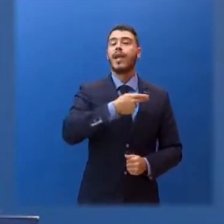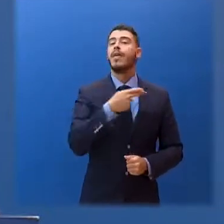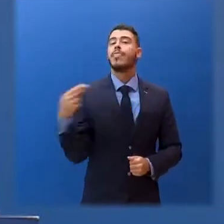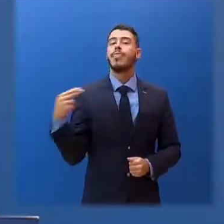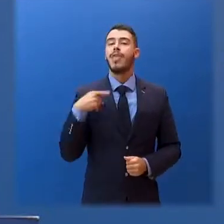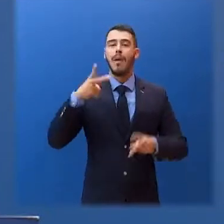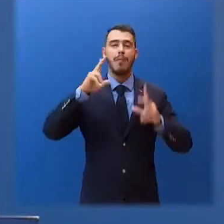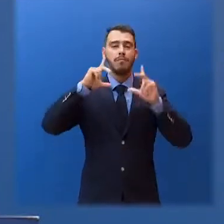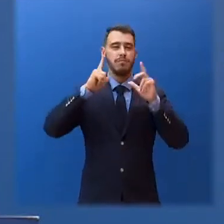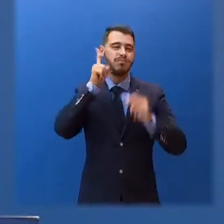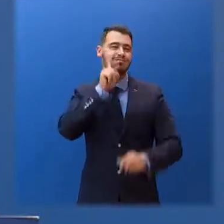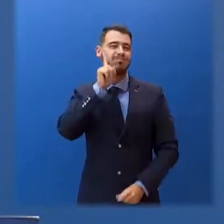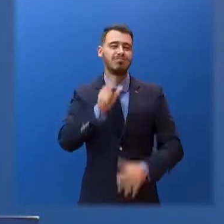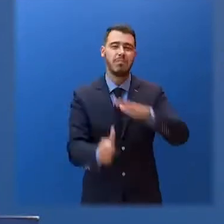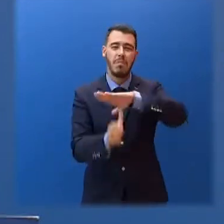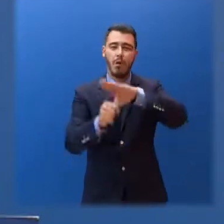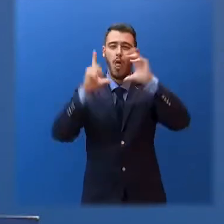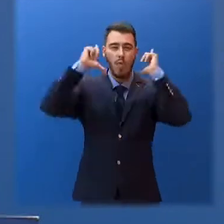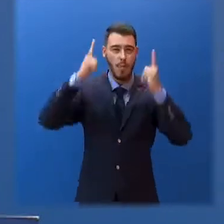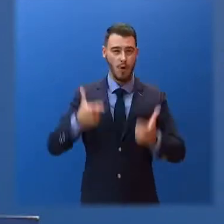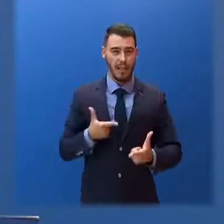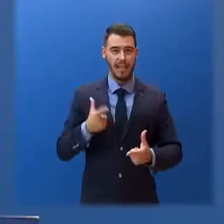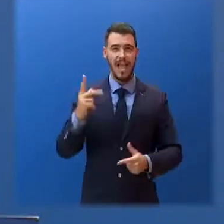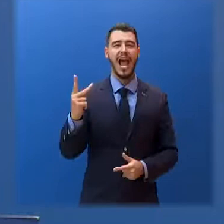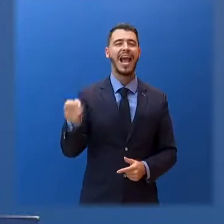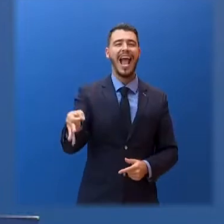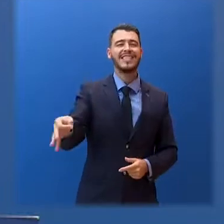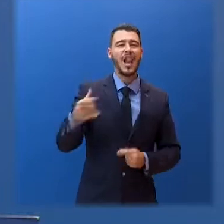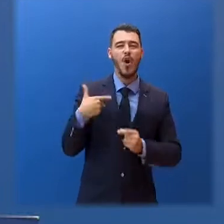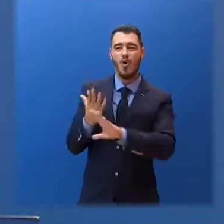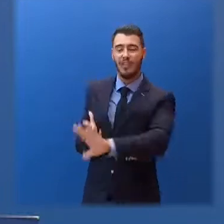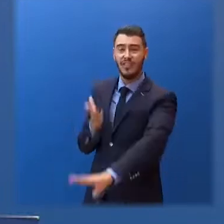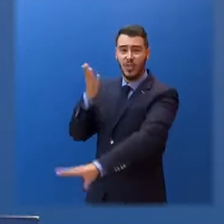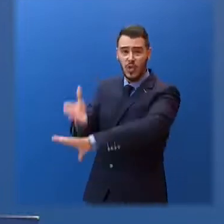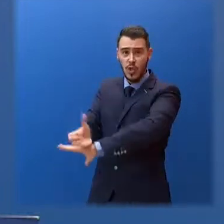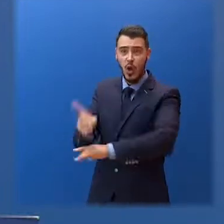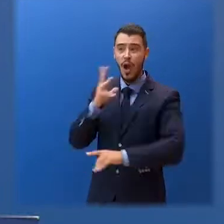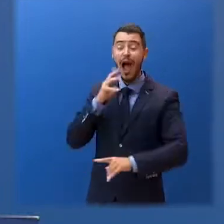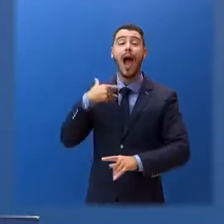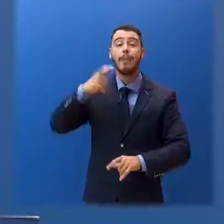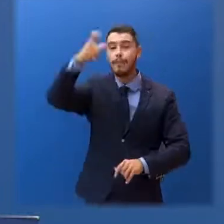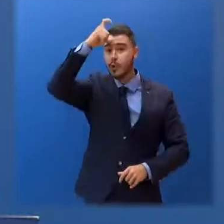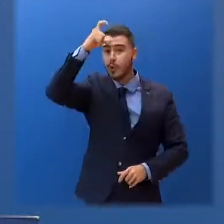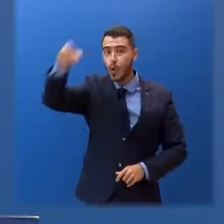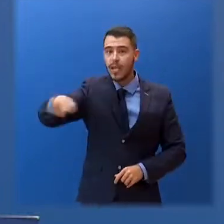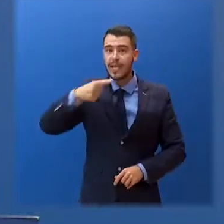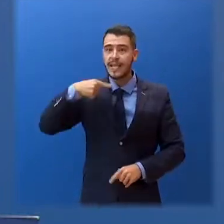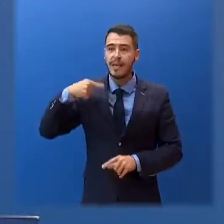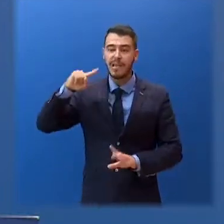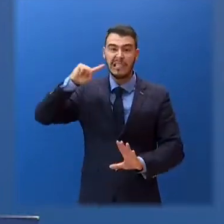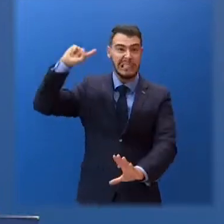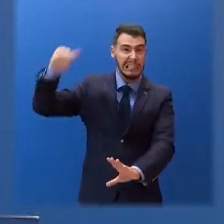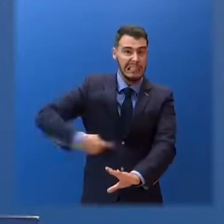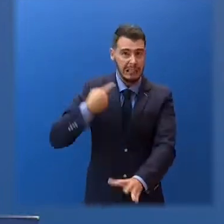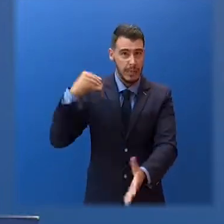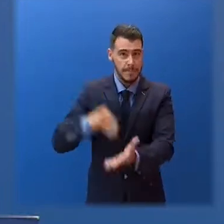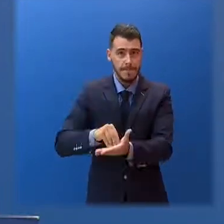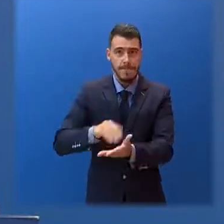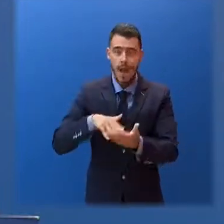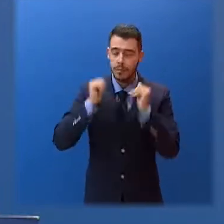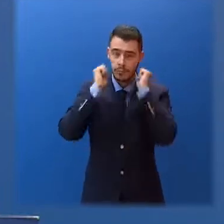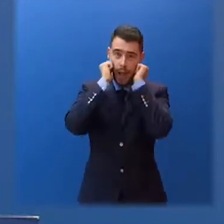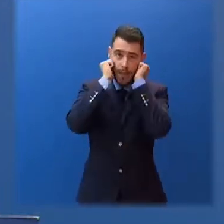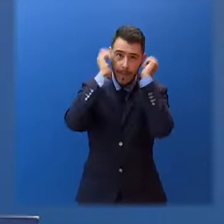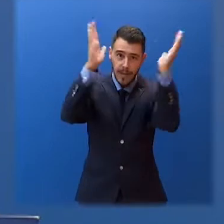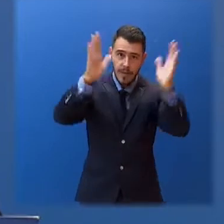της Προέδρου της Δημοκρατίας στο Καστελόριζο, είναι αδιανόητη. Θα ξεφεύγει από οτιδήποτε άλλο έχουμε συνηθίσει να συζητούμε ακόμη και ακόμη το